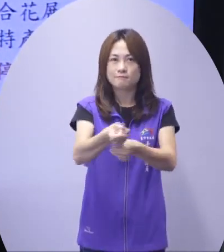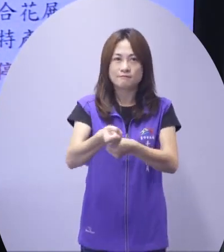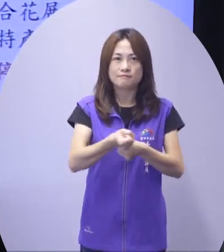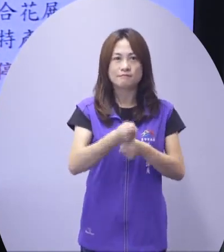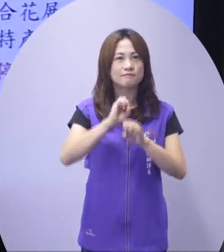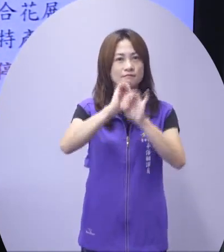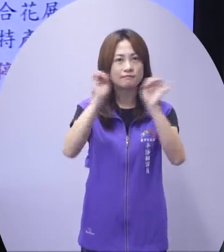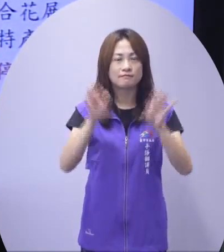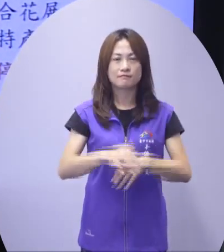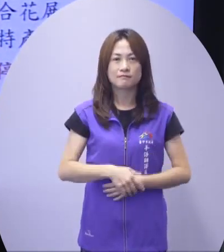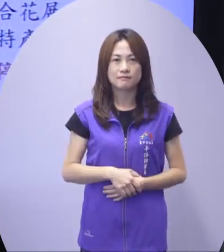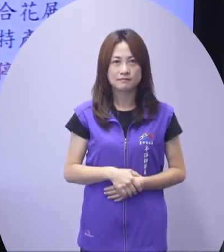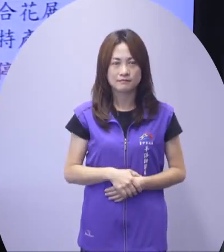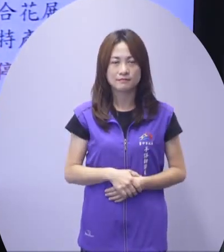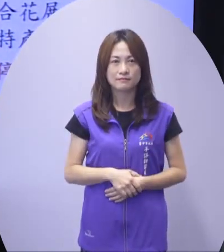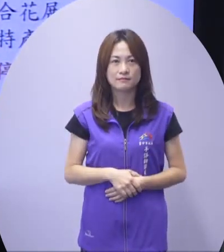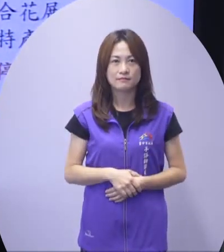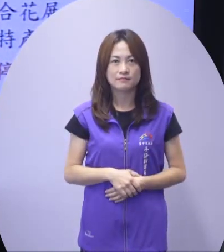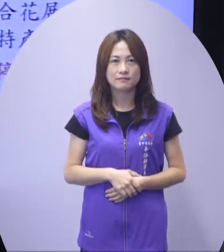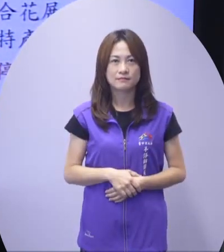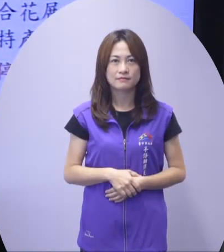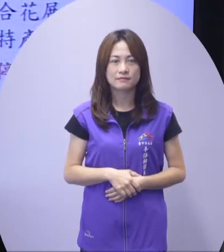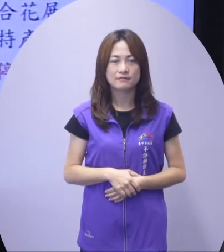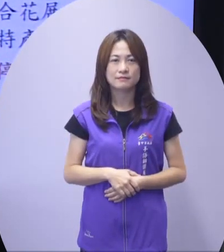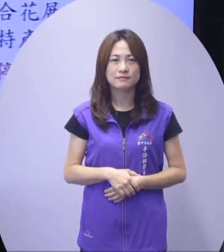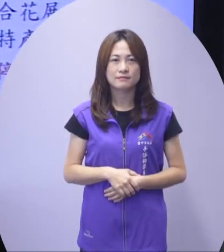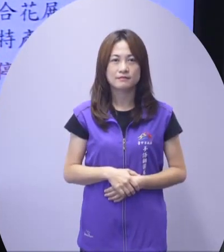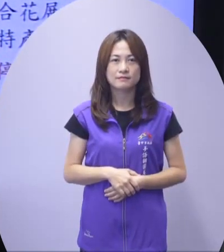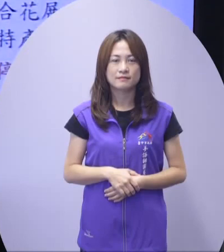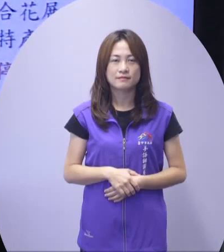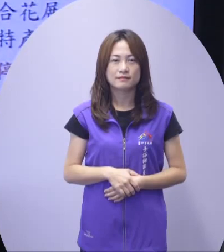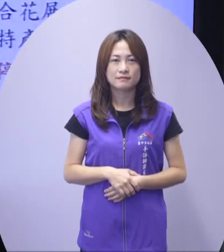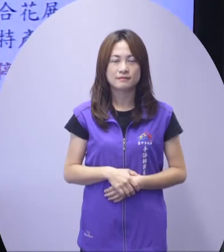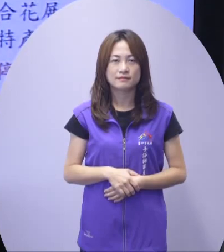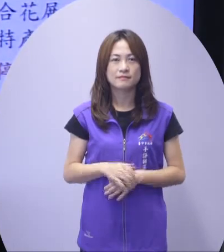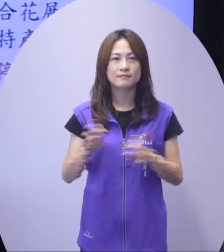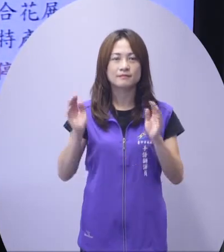境来导引民众深入进行我们在山城